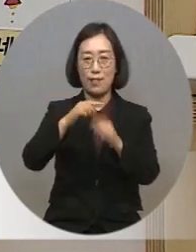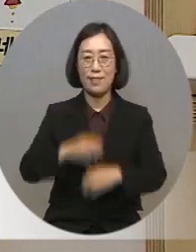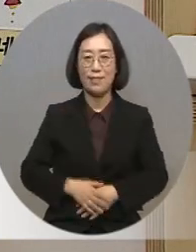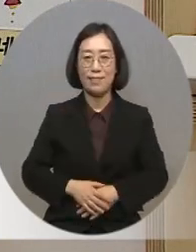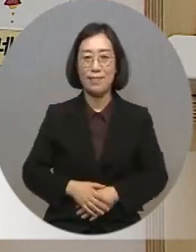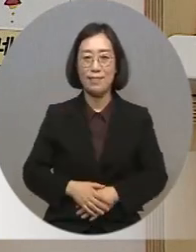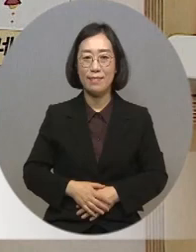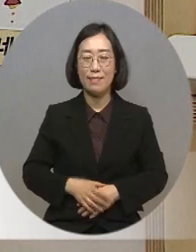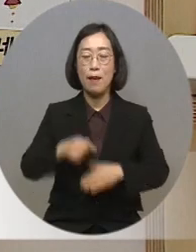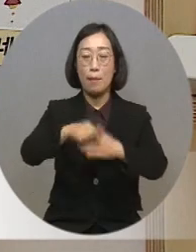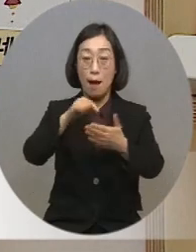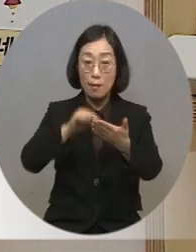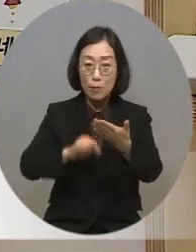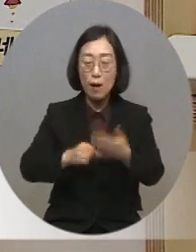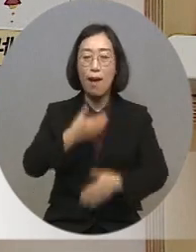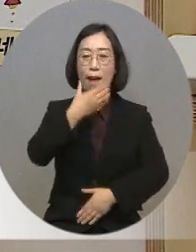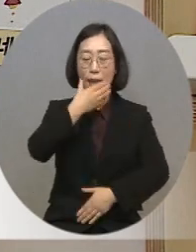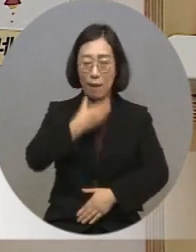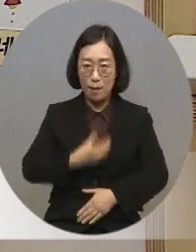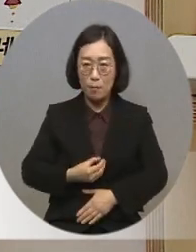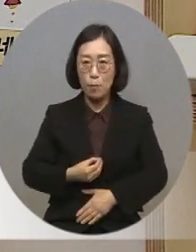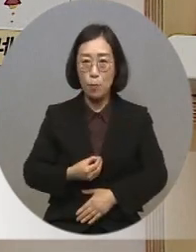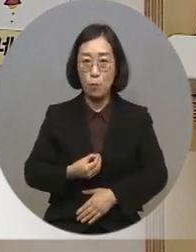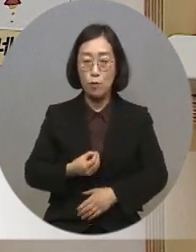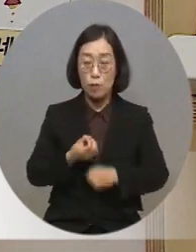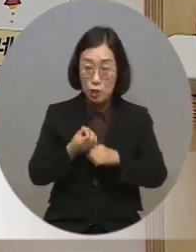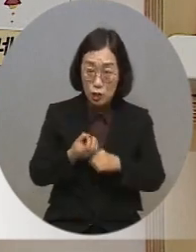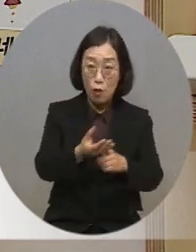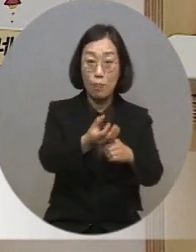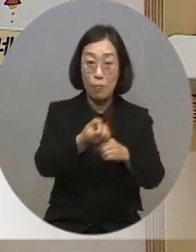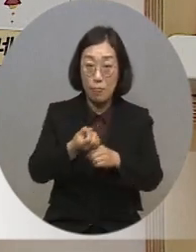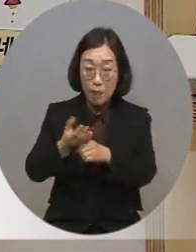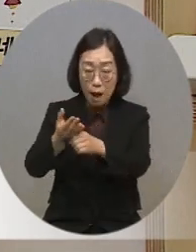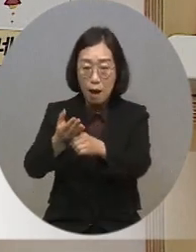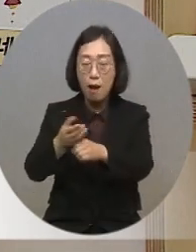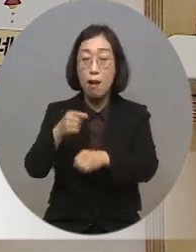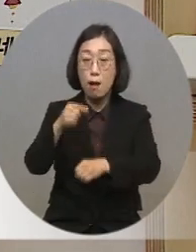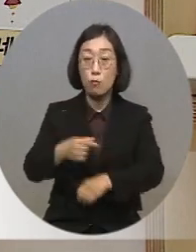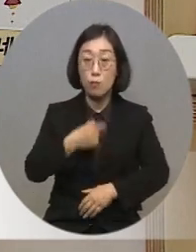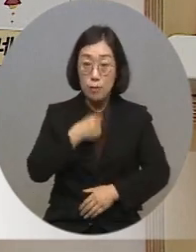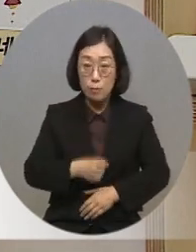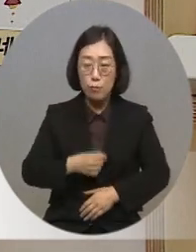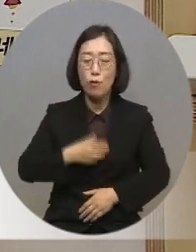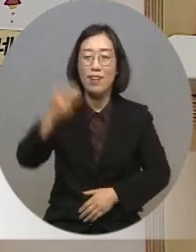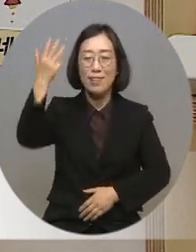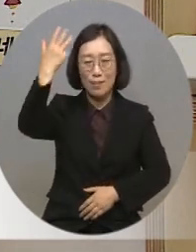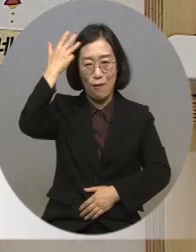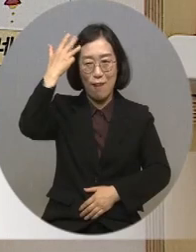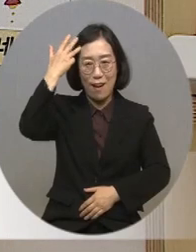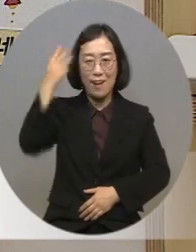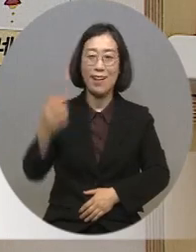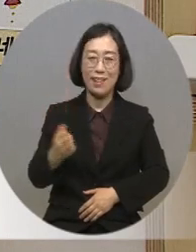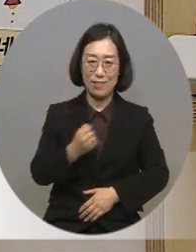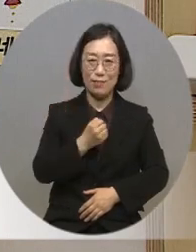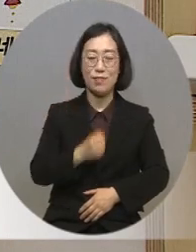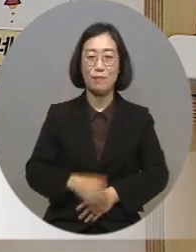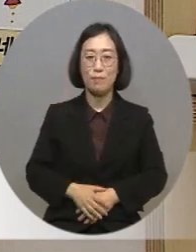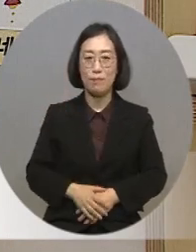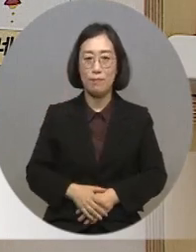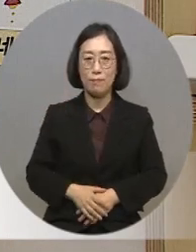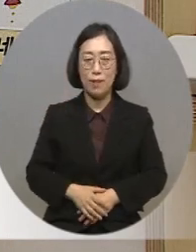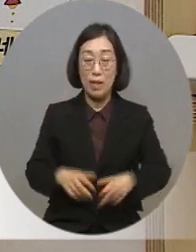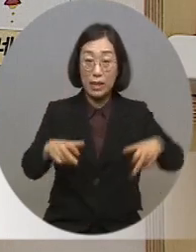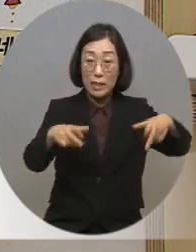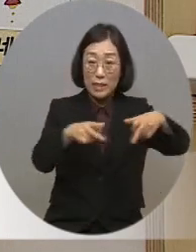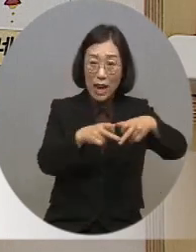긍정적인 마음과 행복을 전하는 게 저만의 철학이라고 생각합니다.